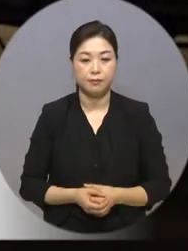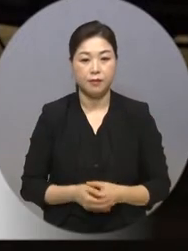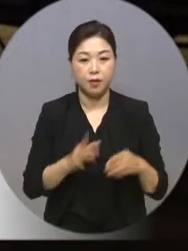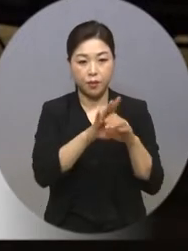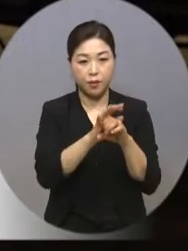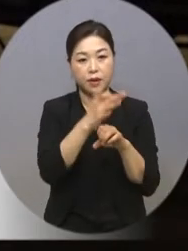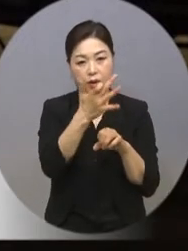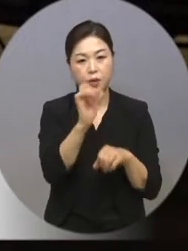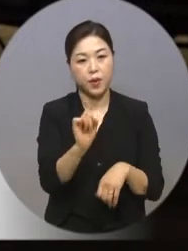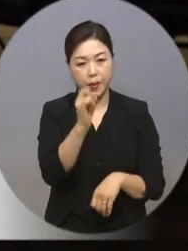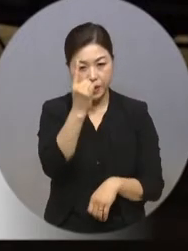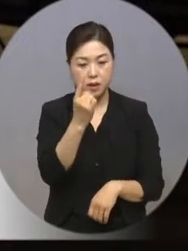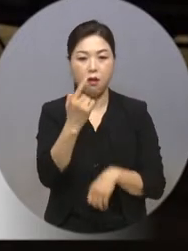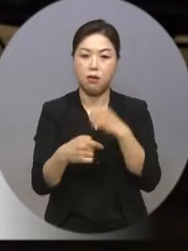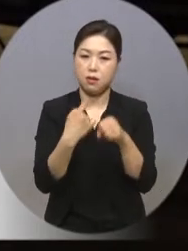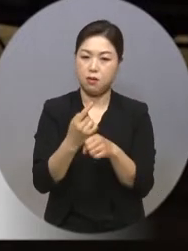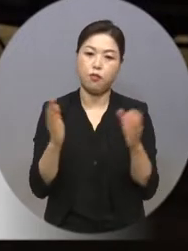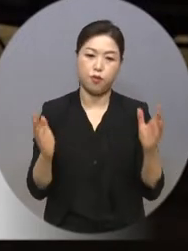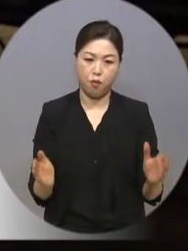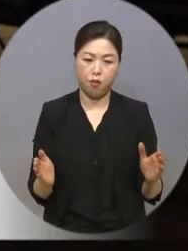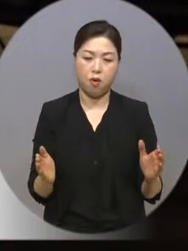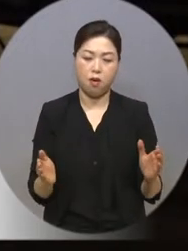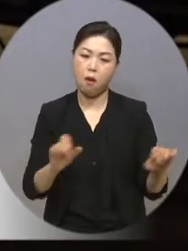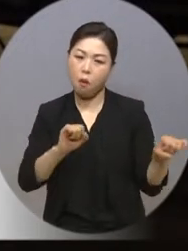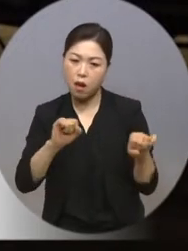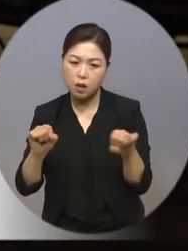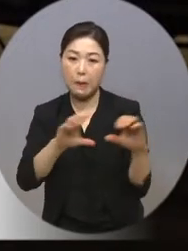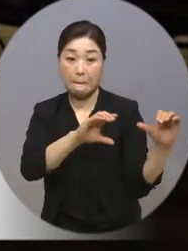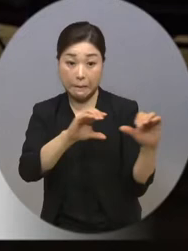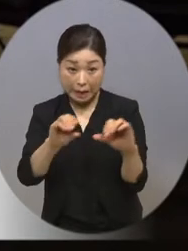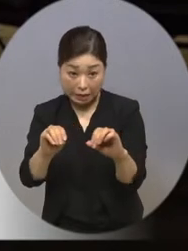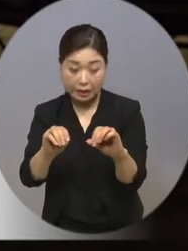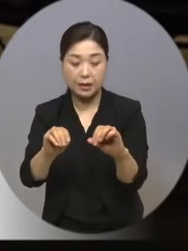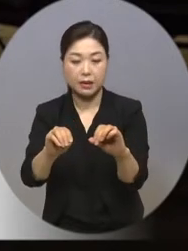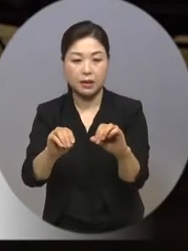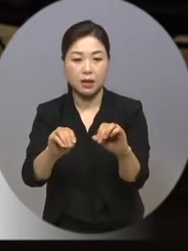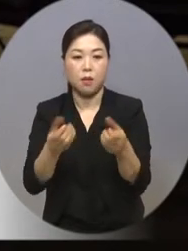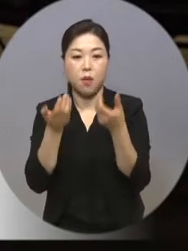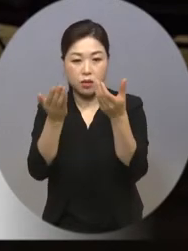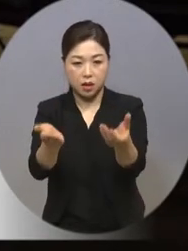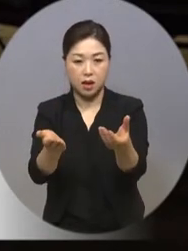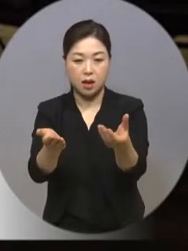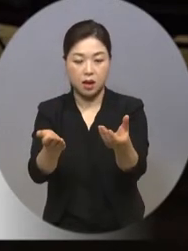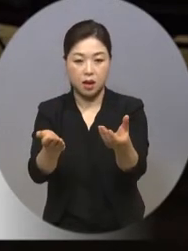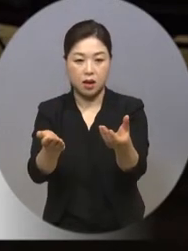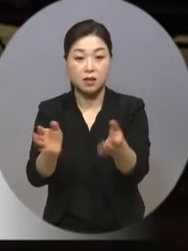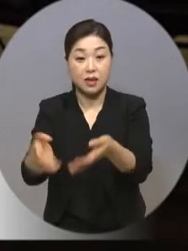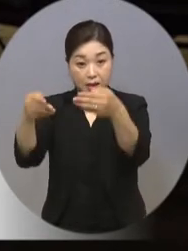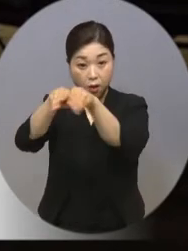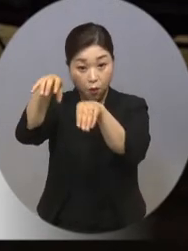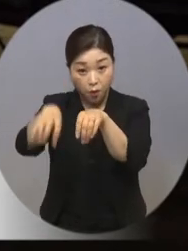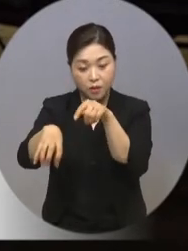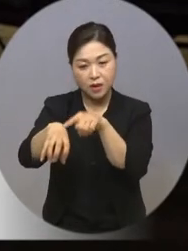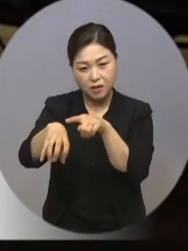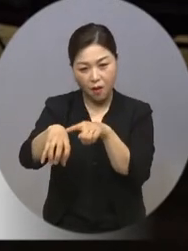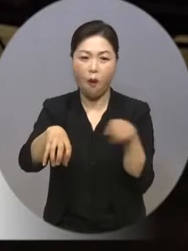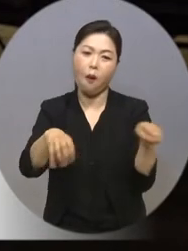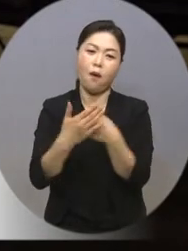코로나19로 인해서 한 1년 동안 모든 것이 정지되어 있다가 봉사센터에서 이러한 자리를 마련해